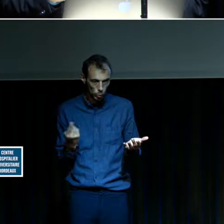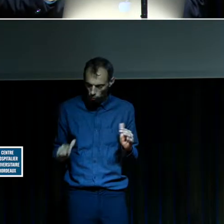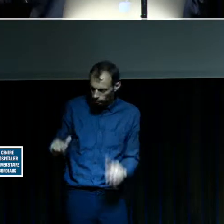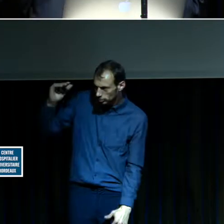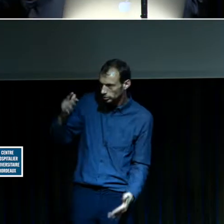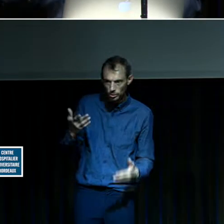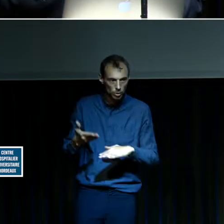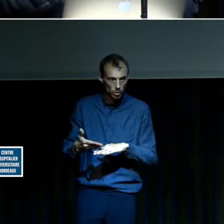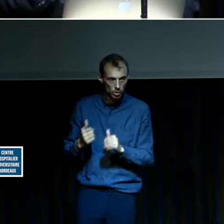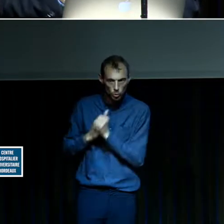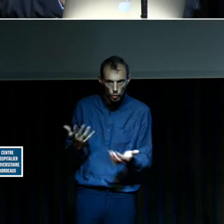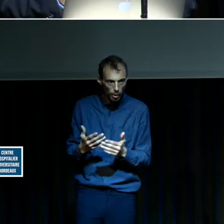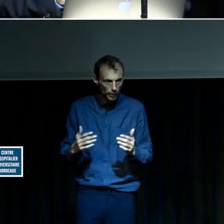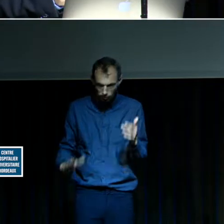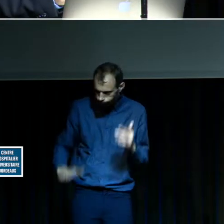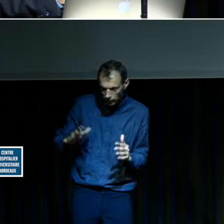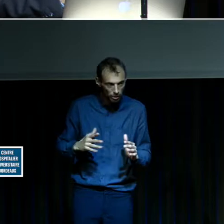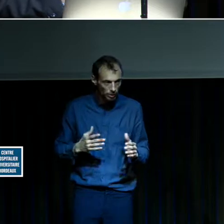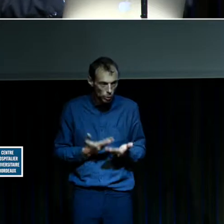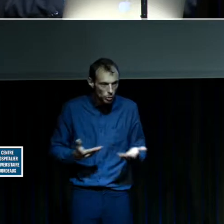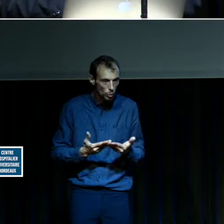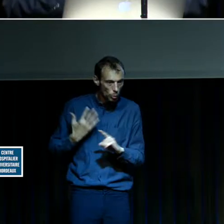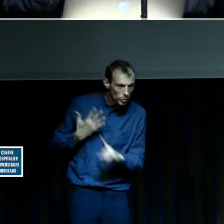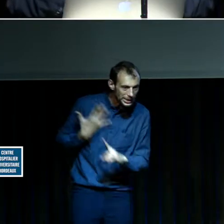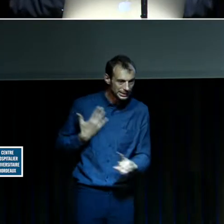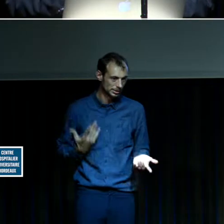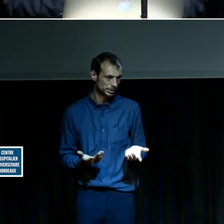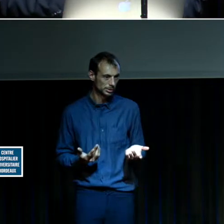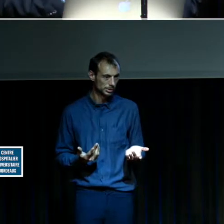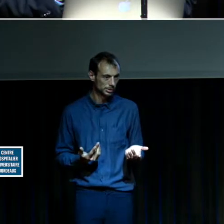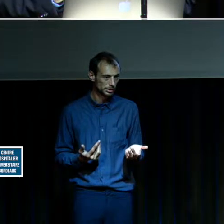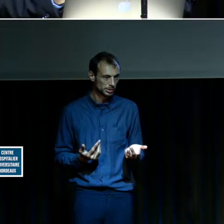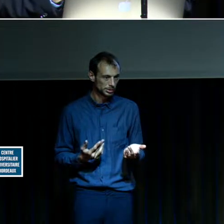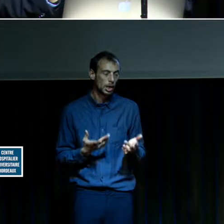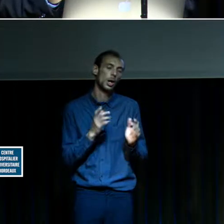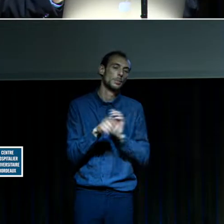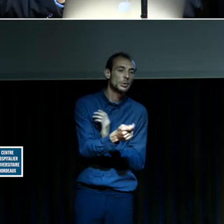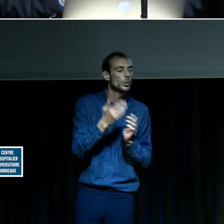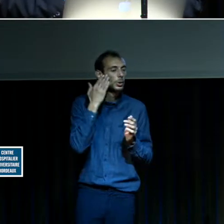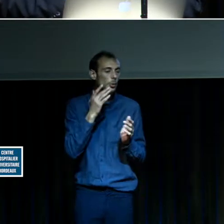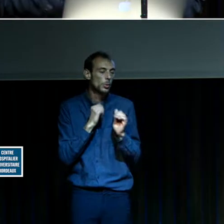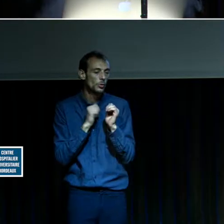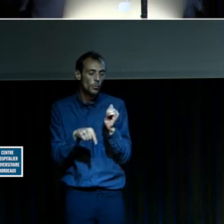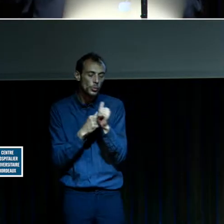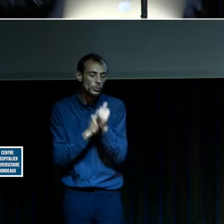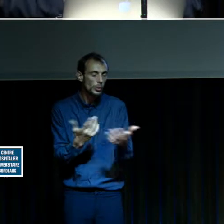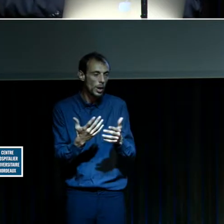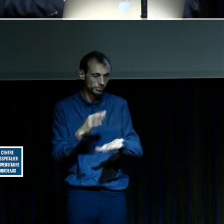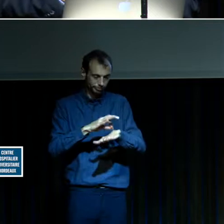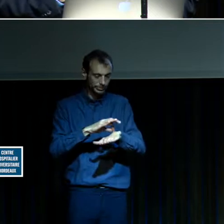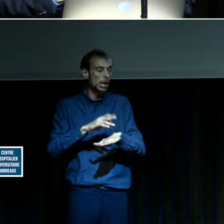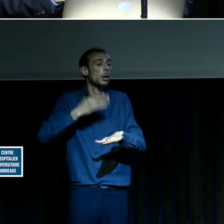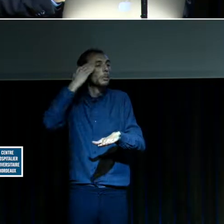On vieillit plus ou moins bien en fonction de la prise de conscience de notre état de santé tout au long de la vie. Là, c'est extrait